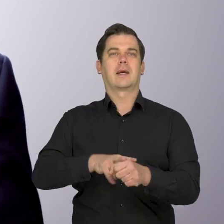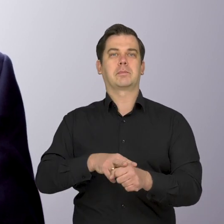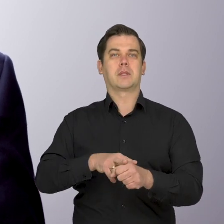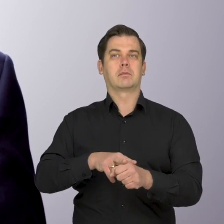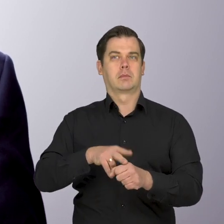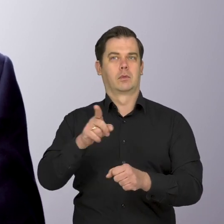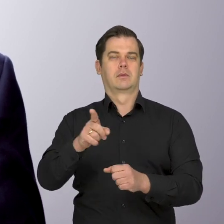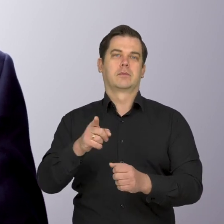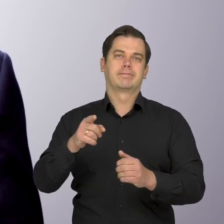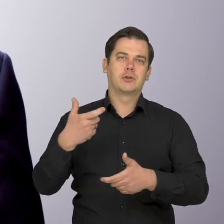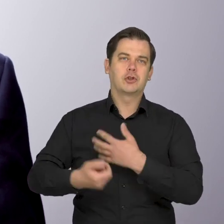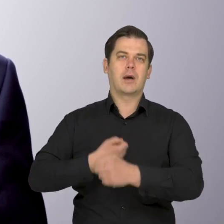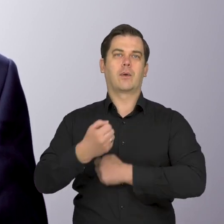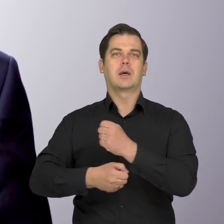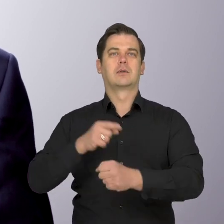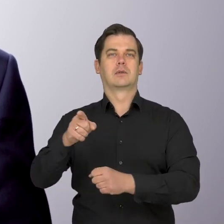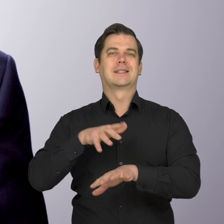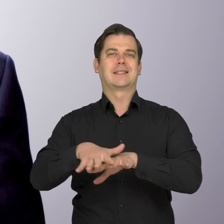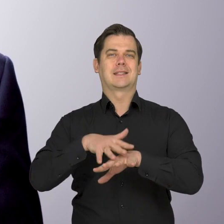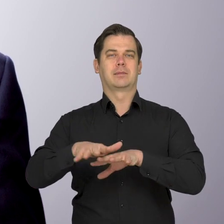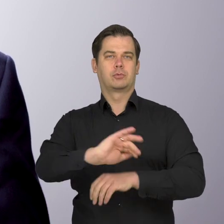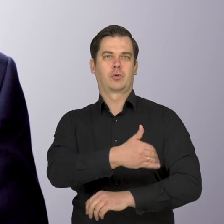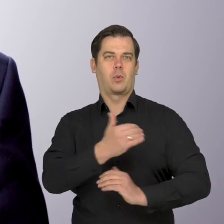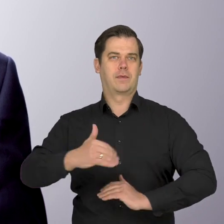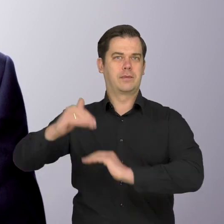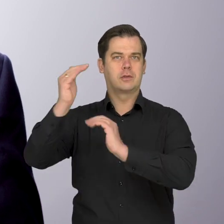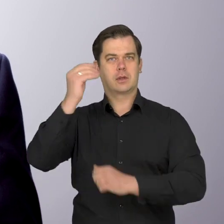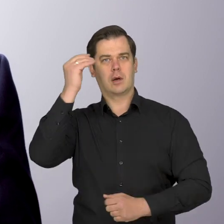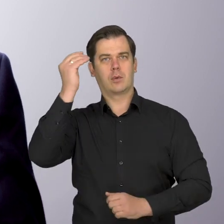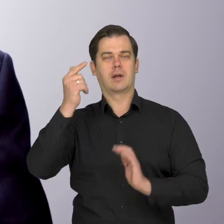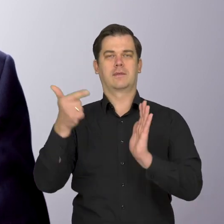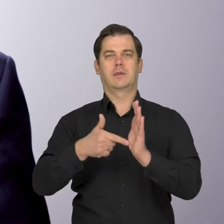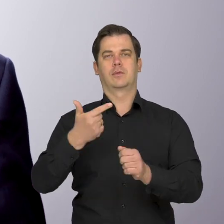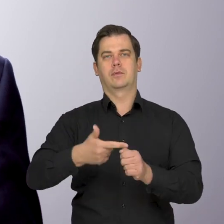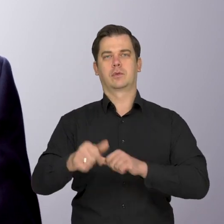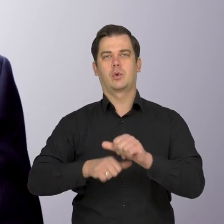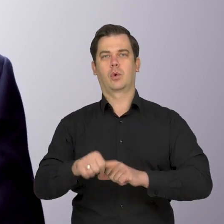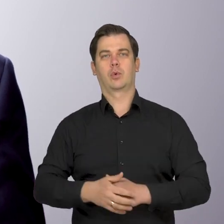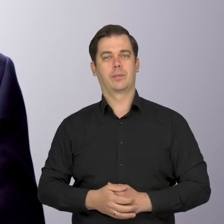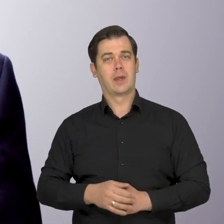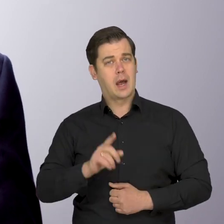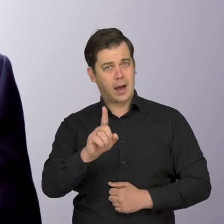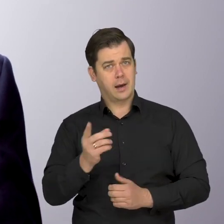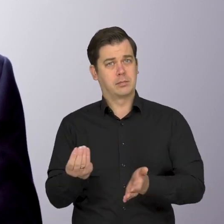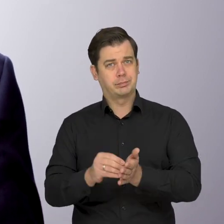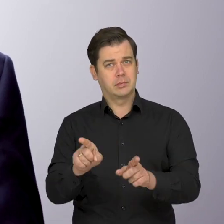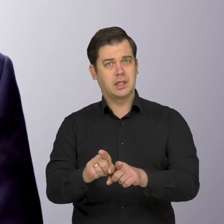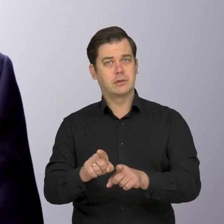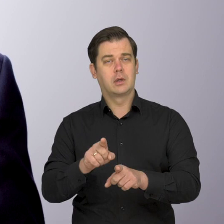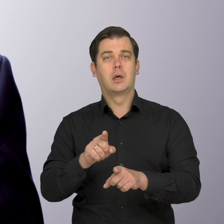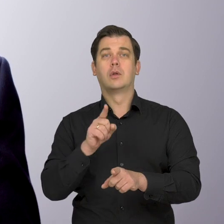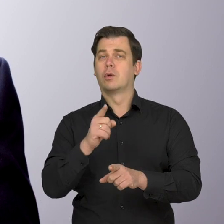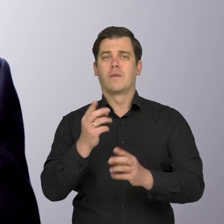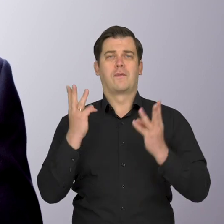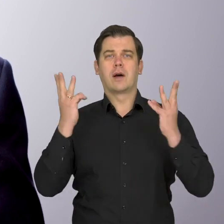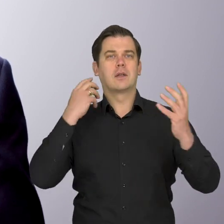ustawowych związanych z funkcjonowaniem systemu szkolnictwa wyższego i nauki w 2020 roku, a także, to ważna